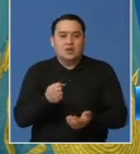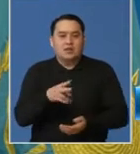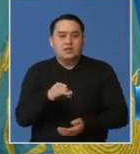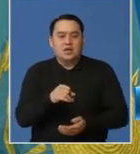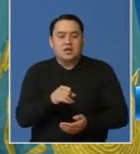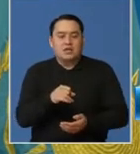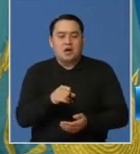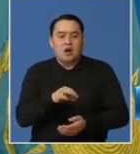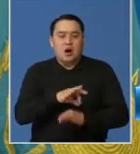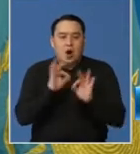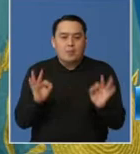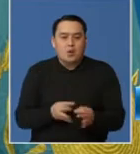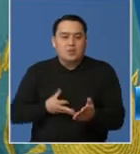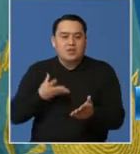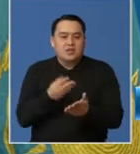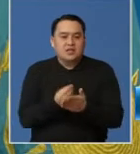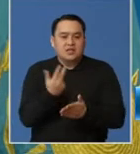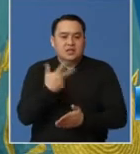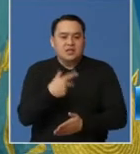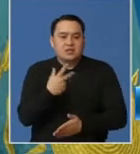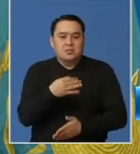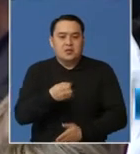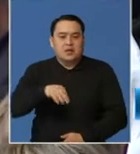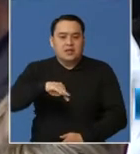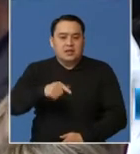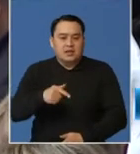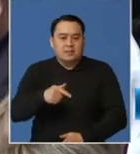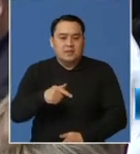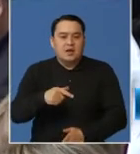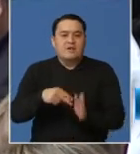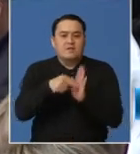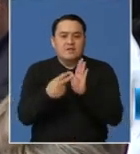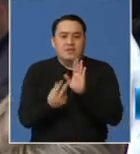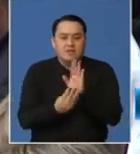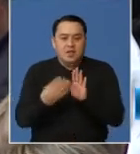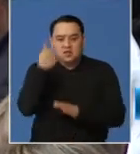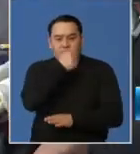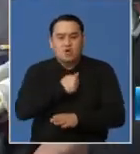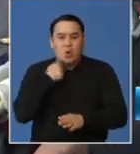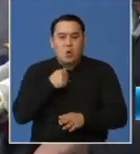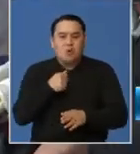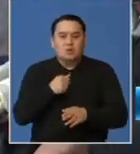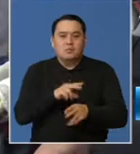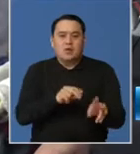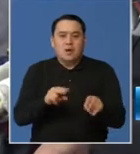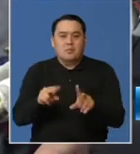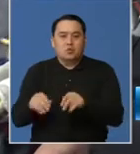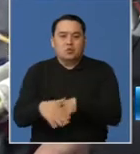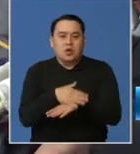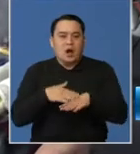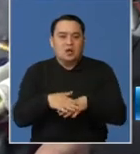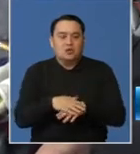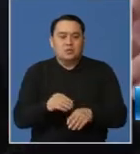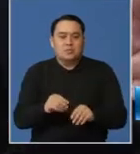сказка» с объемом инвестиций 30 миллиардов тенге. 2019 год пройдет под эгидой рост благосостояния населения,